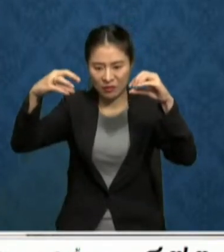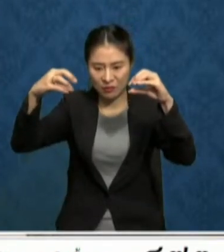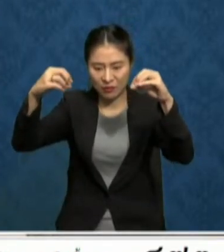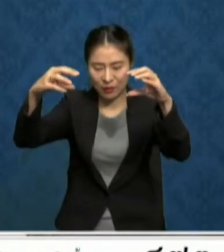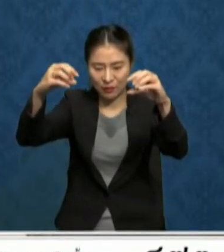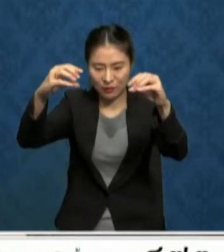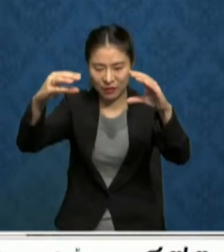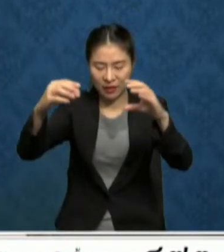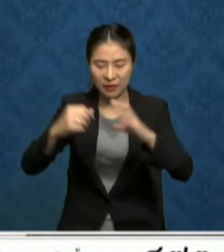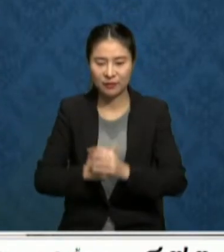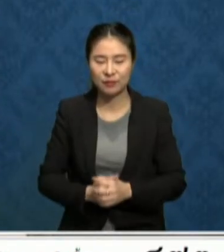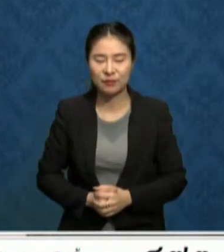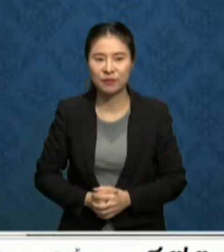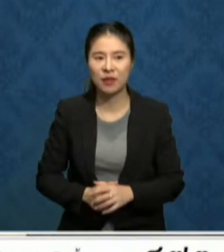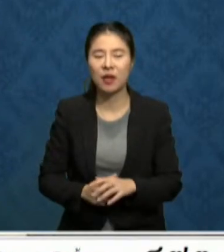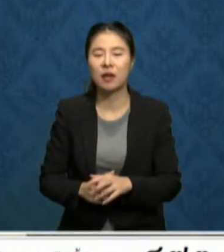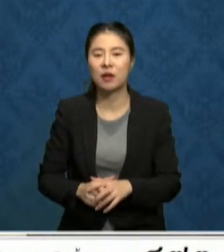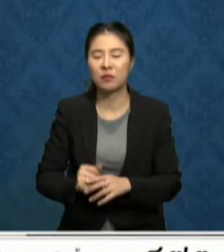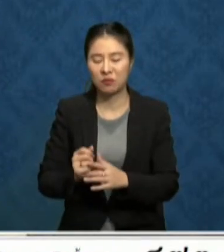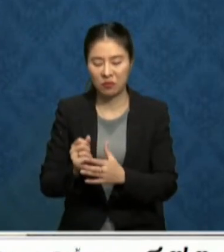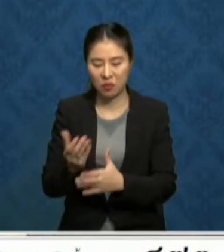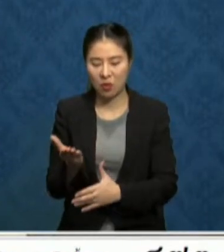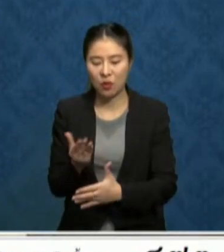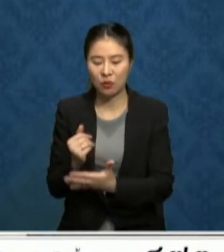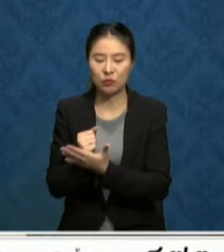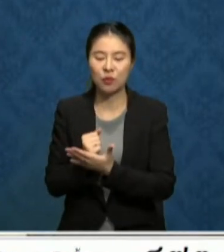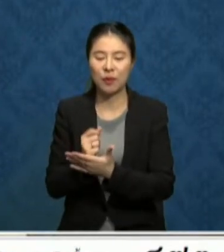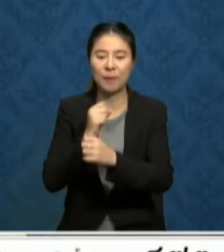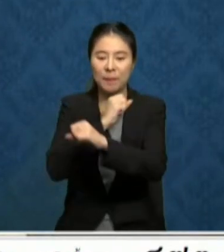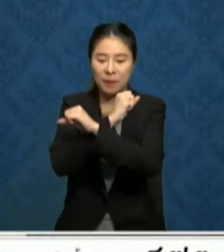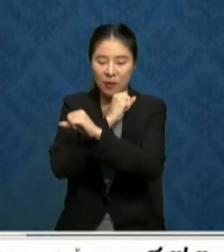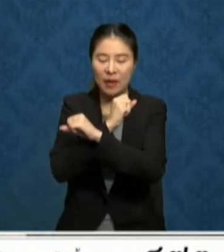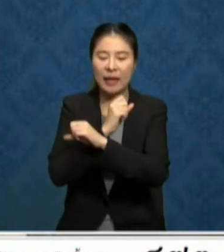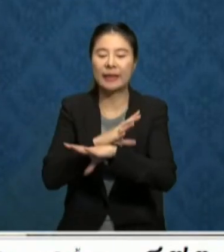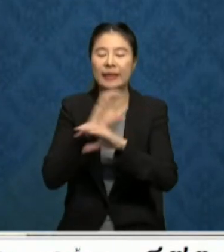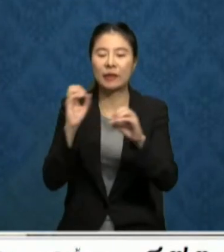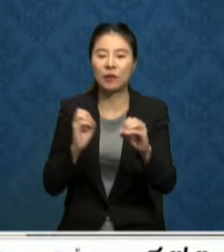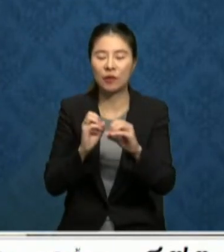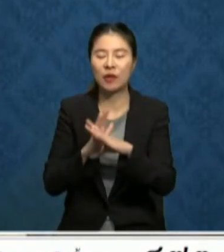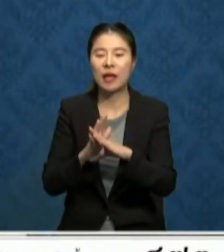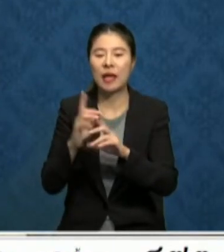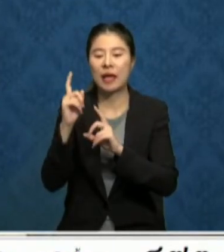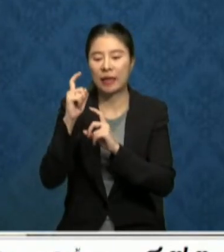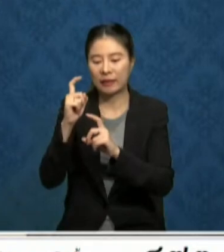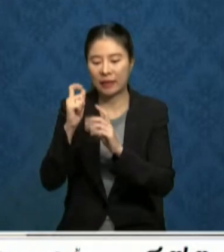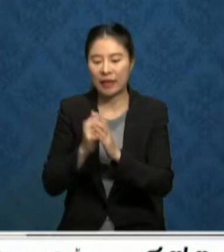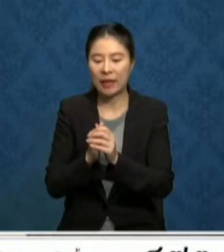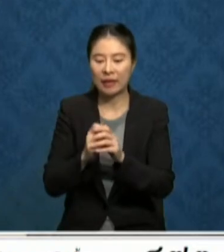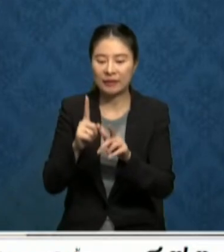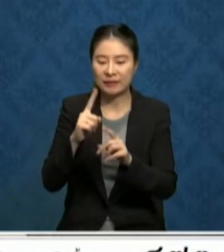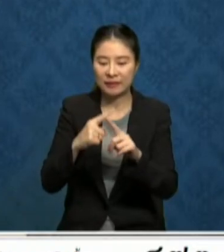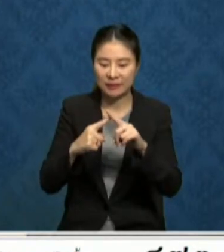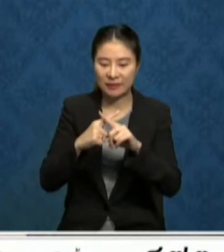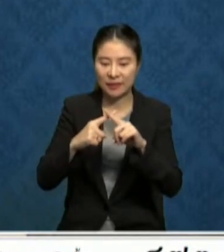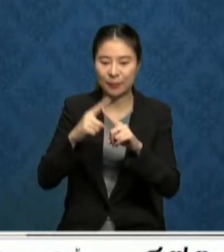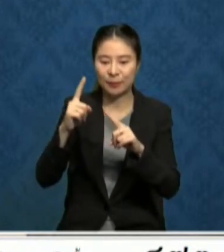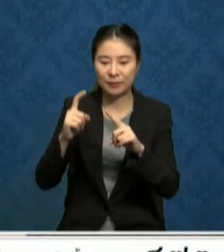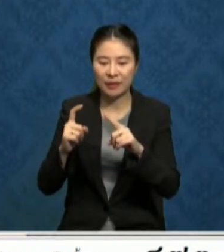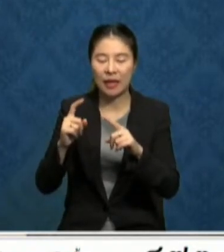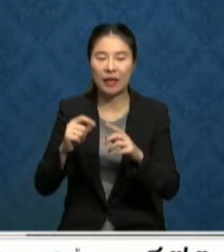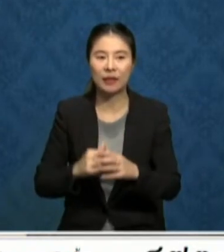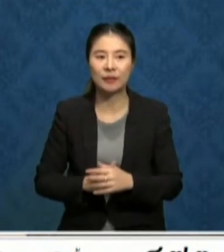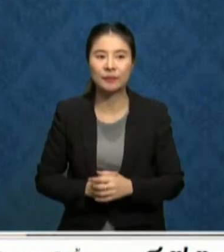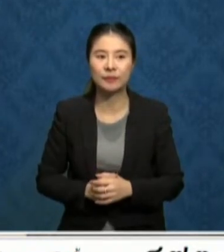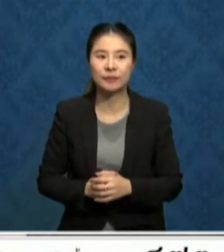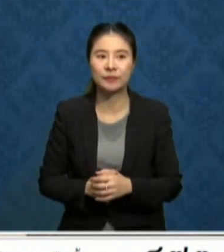ไขว้คว้าส่องสว่างเพื่อป้องกันอุบัติเหตุและลดความสูญเสียในชีวิตและทรัพย์สินของพี่น้องประชาชนค่ะ